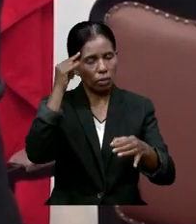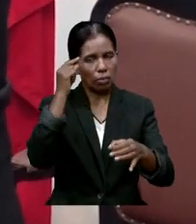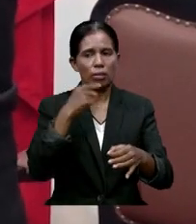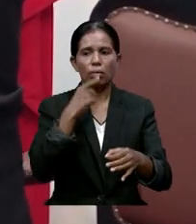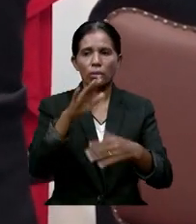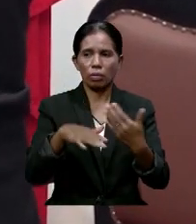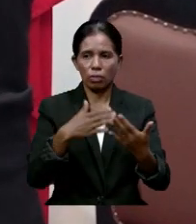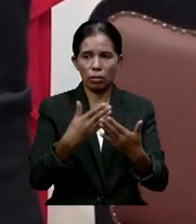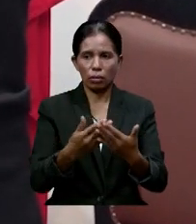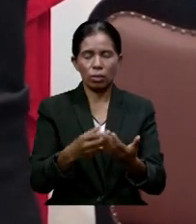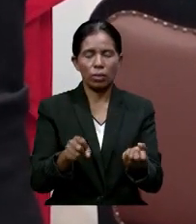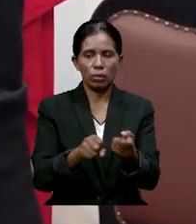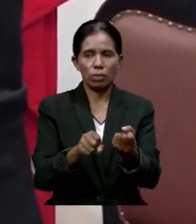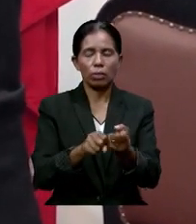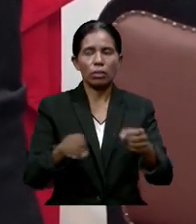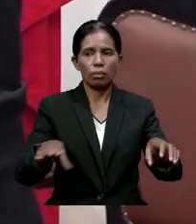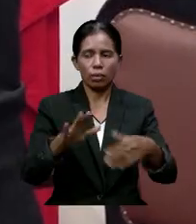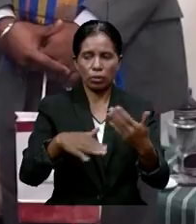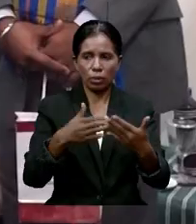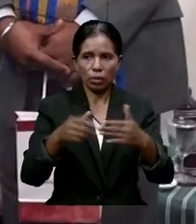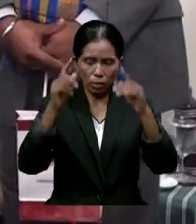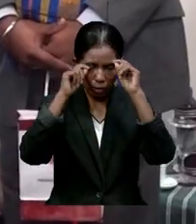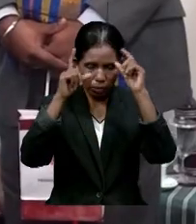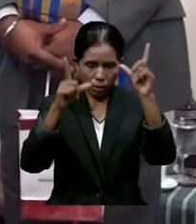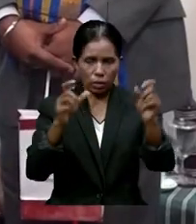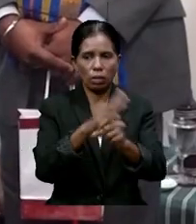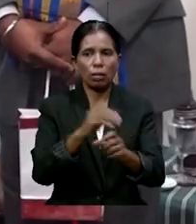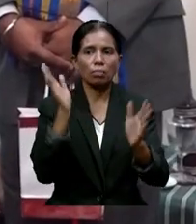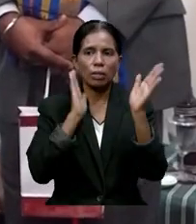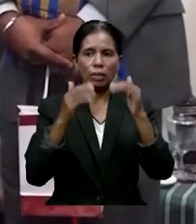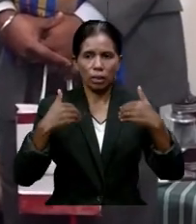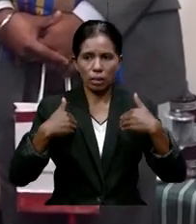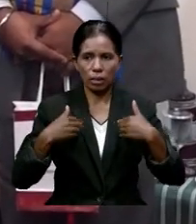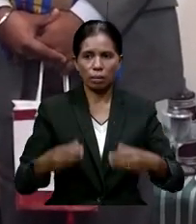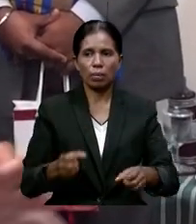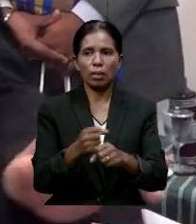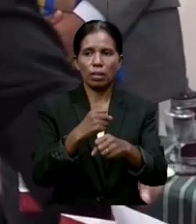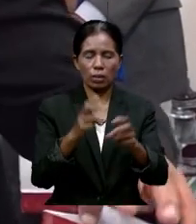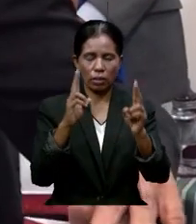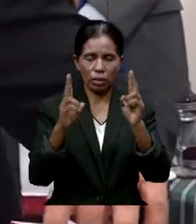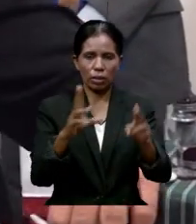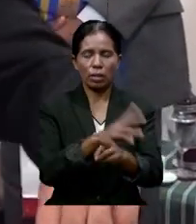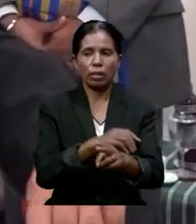sira, o de apoia serviço roto nebe Timor-Leste no Malásia ia, no nebele finaliza la lais